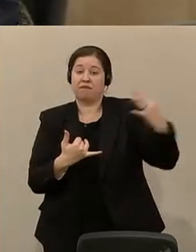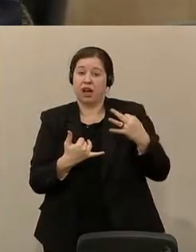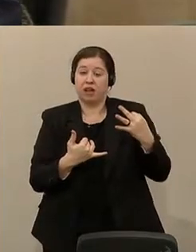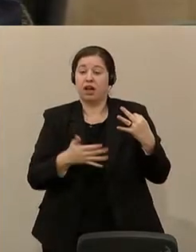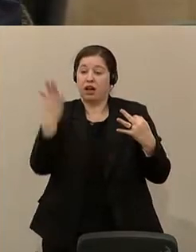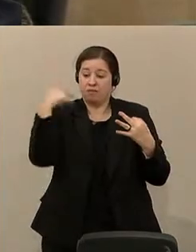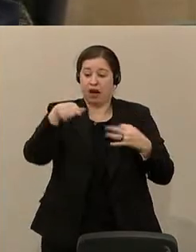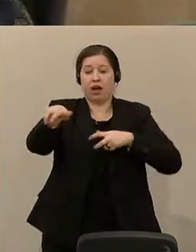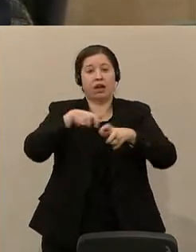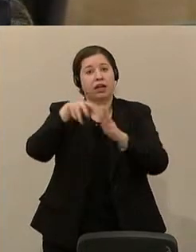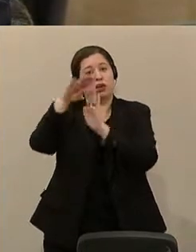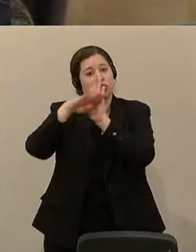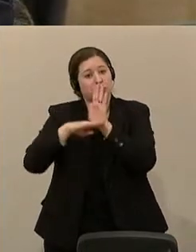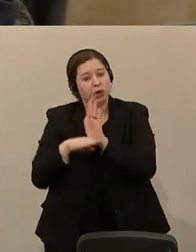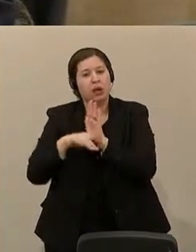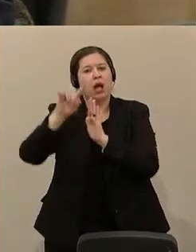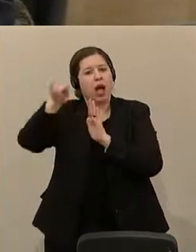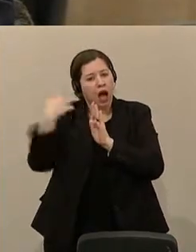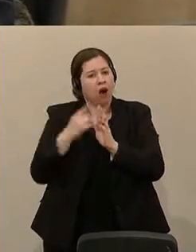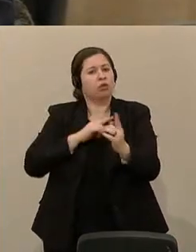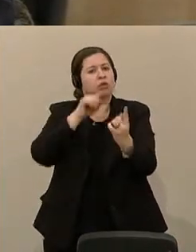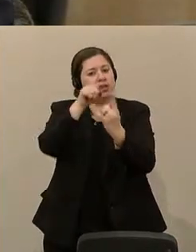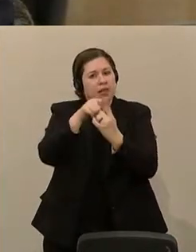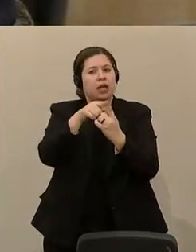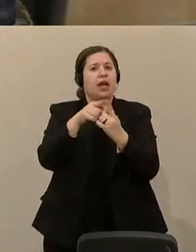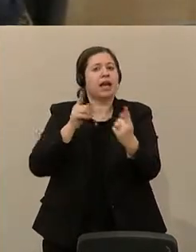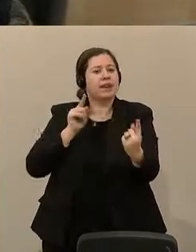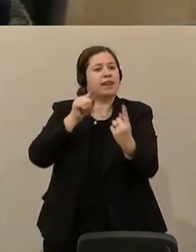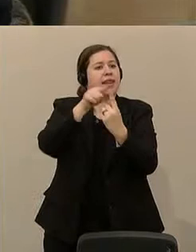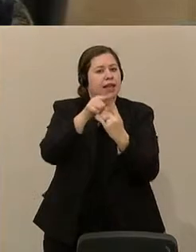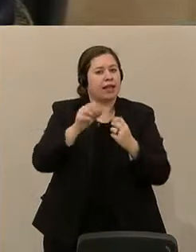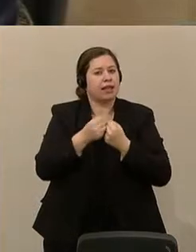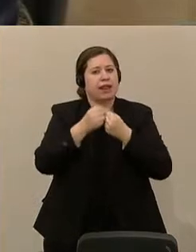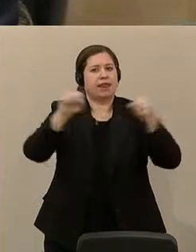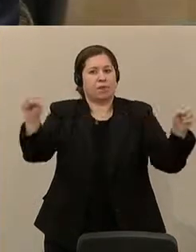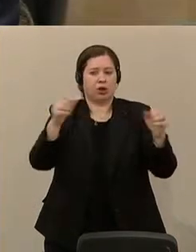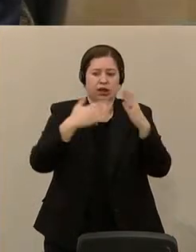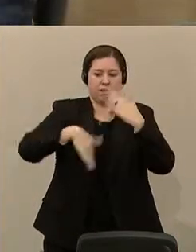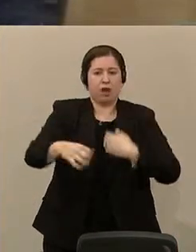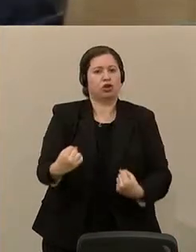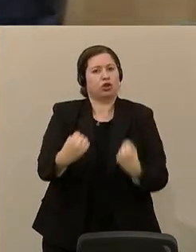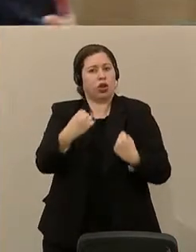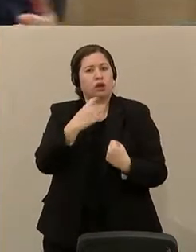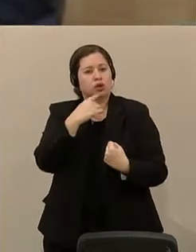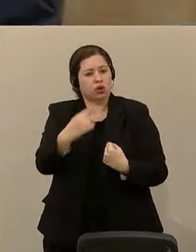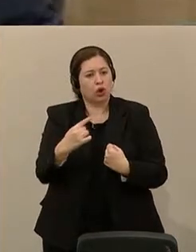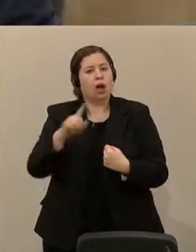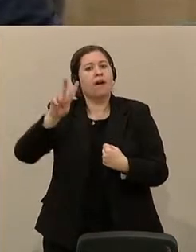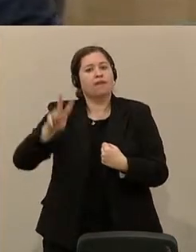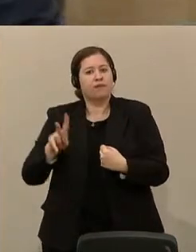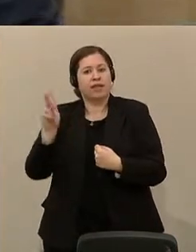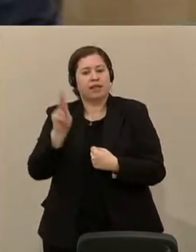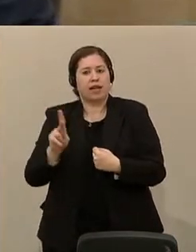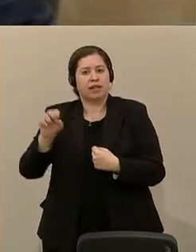im Regierungsprogramm für die Stärkung der direkten Demokratie entschieden. Es sagt hier der Vizekanzler Strache, er wäre für